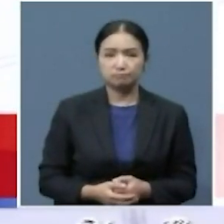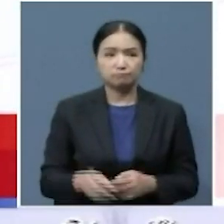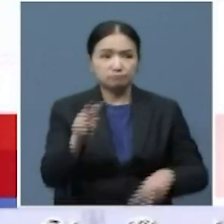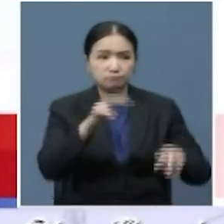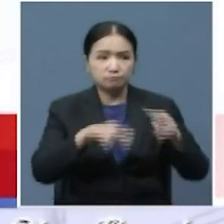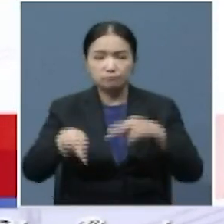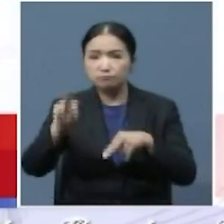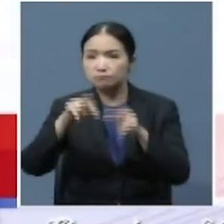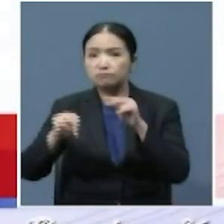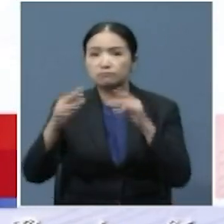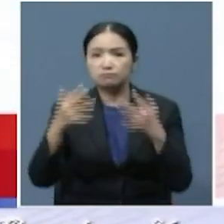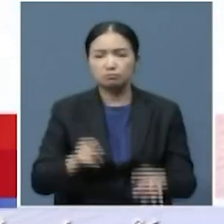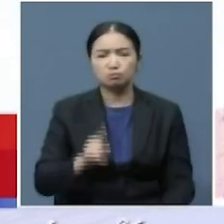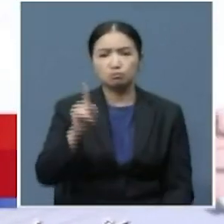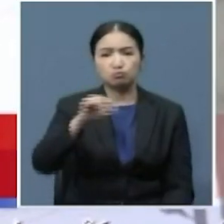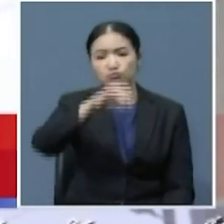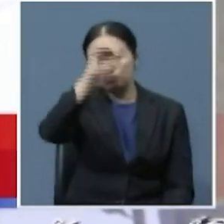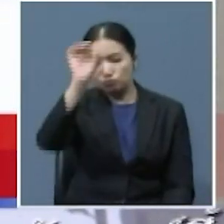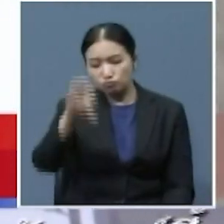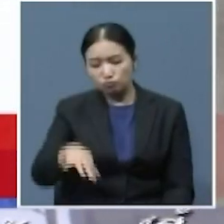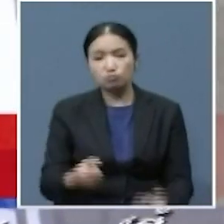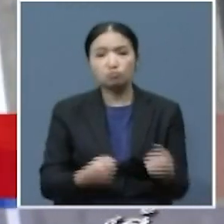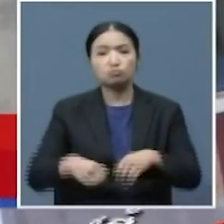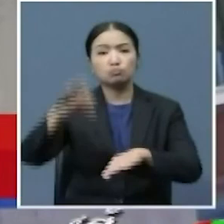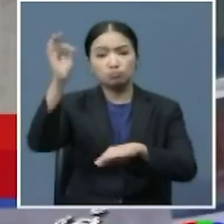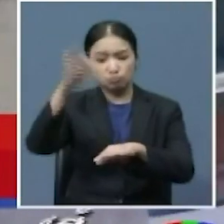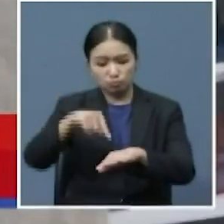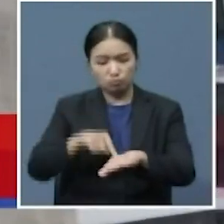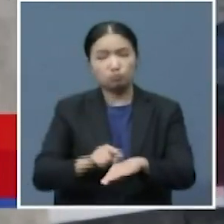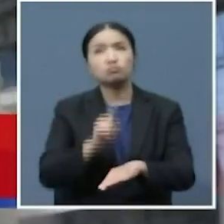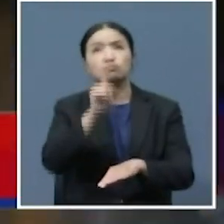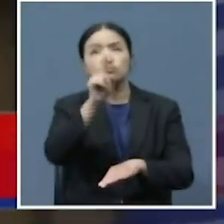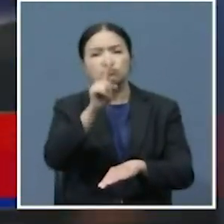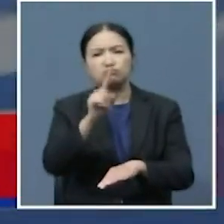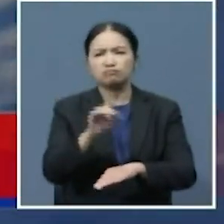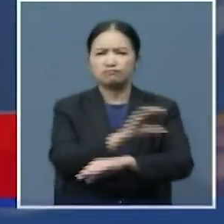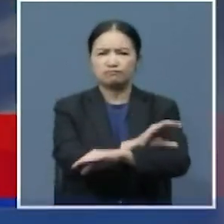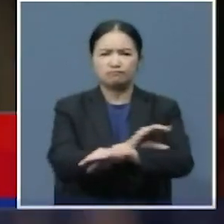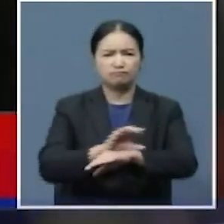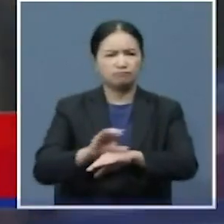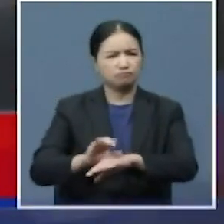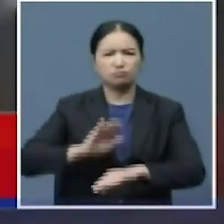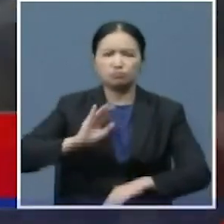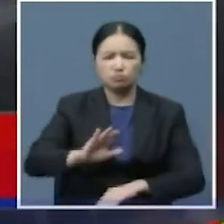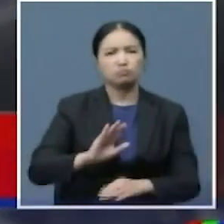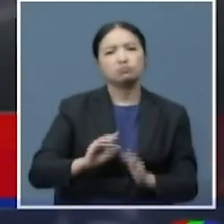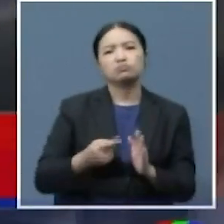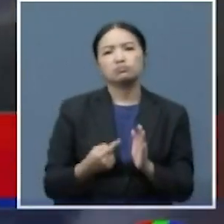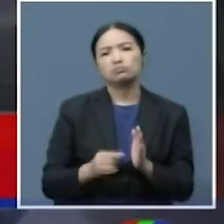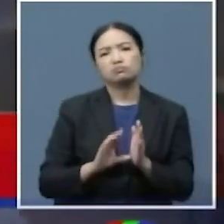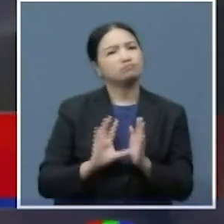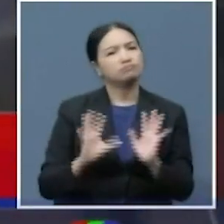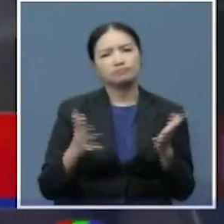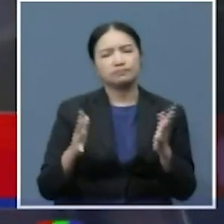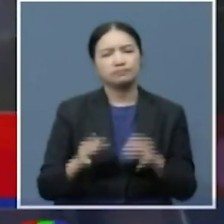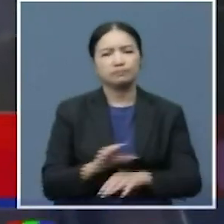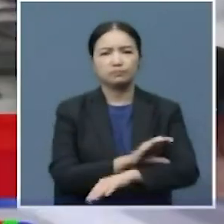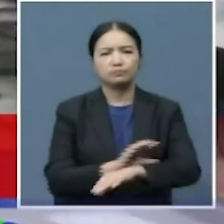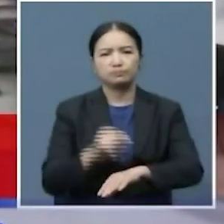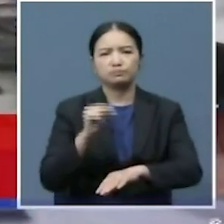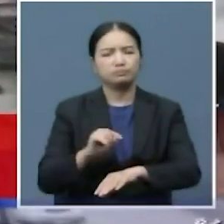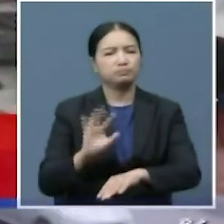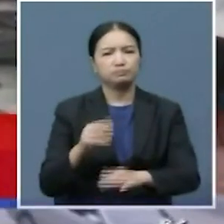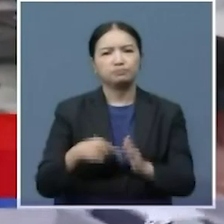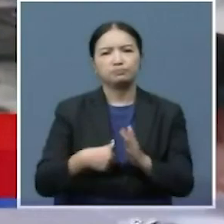ตรวจสอบข้อเท็จจริงวัตถุปริศนาที่ตกใส่รถของผู้มาร้องเรียนไม่มีชิ้นส่วนไหนเลยที่เป็นของรถไฟฟ้ามหาน